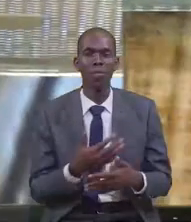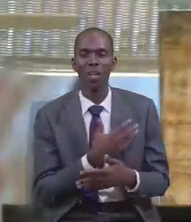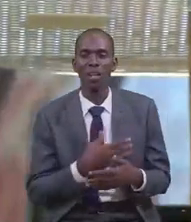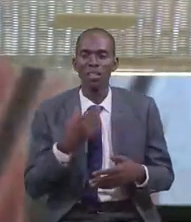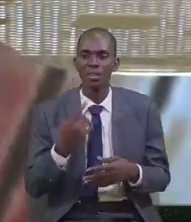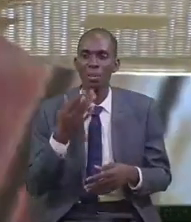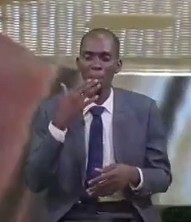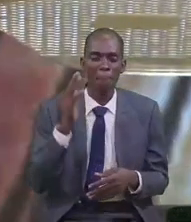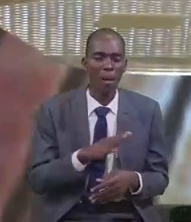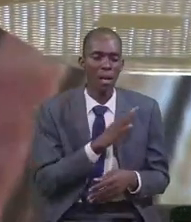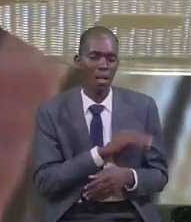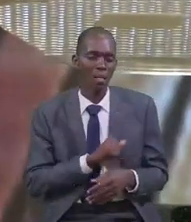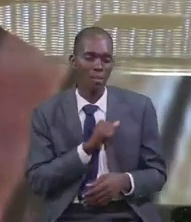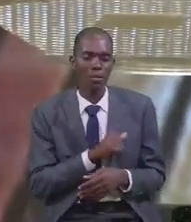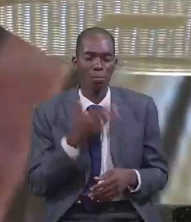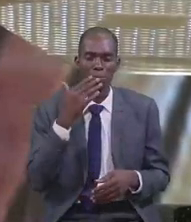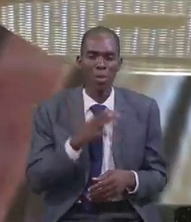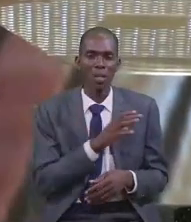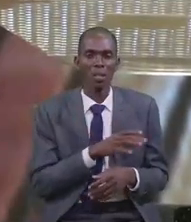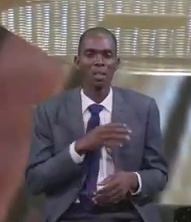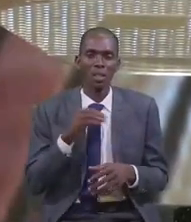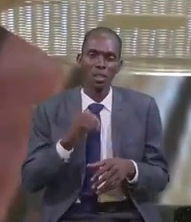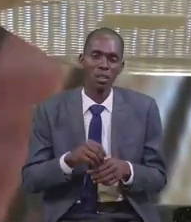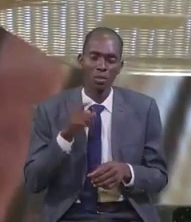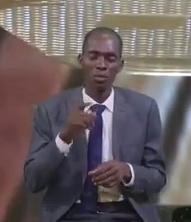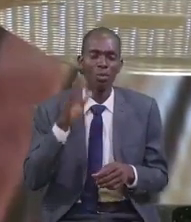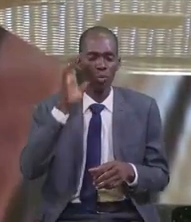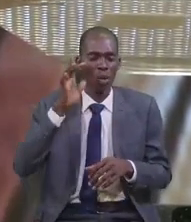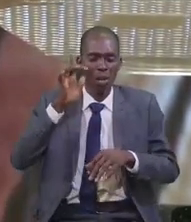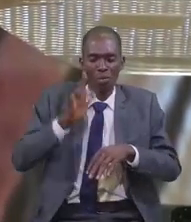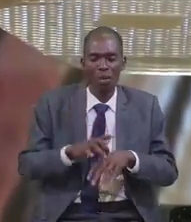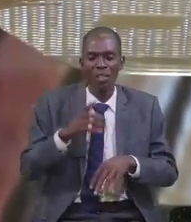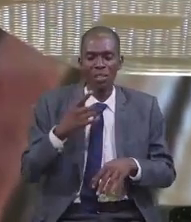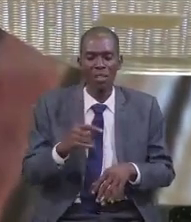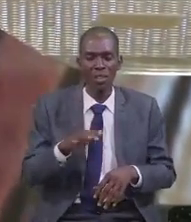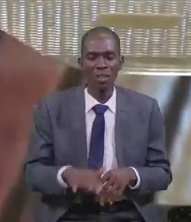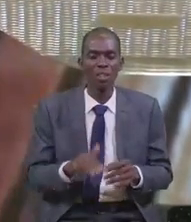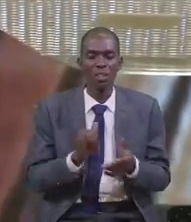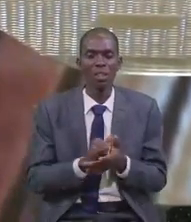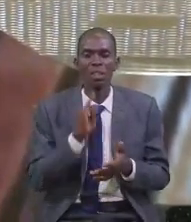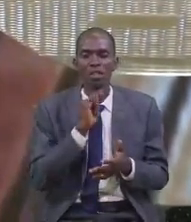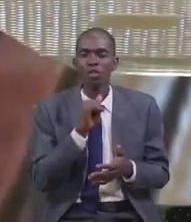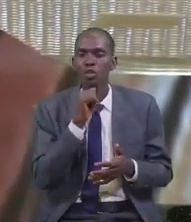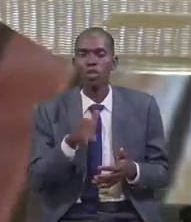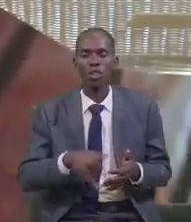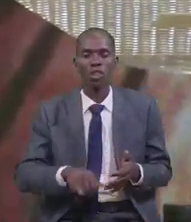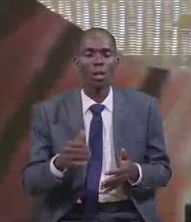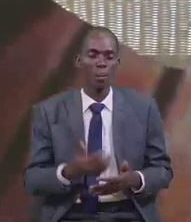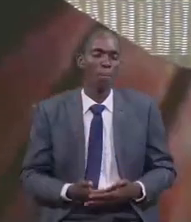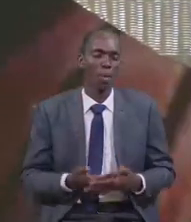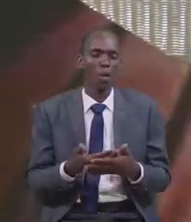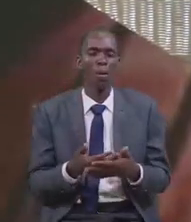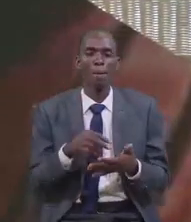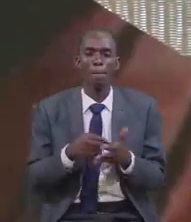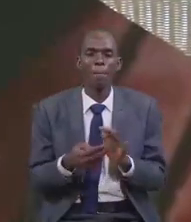caractère pendant que tu es enceinte, cela va affecter l'enfant là qui n'est le fœtus là. Cela veut dire que les